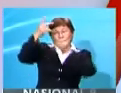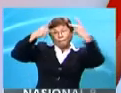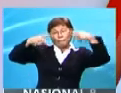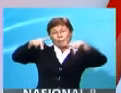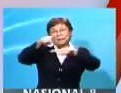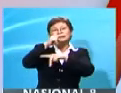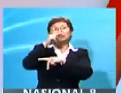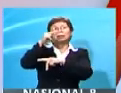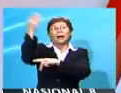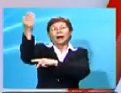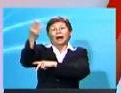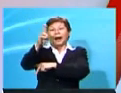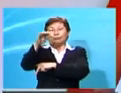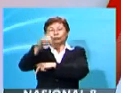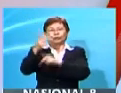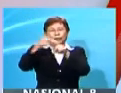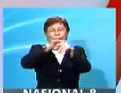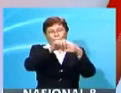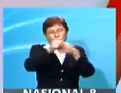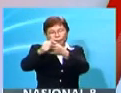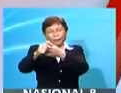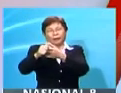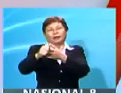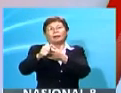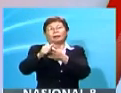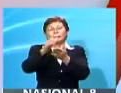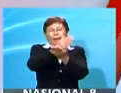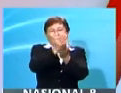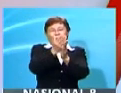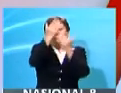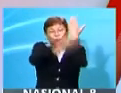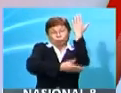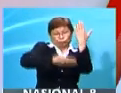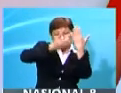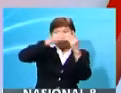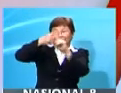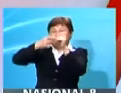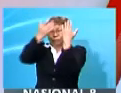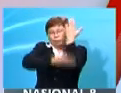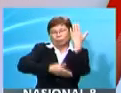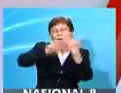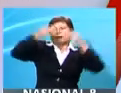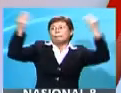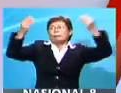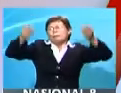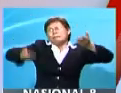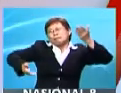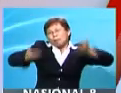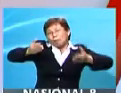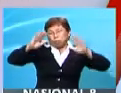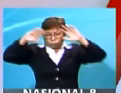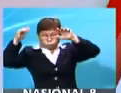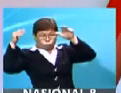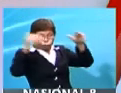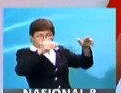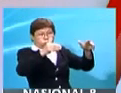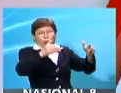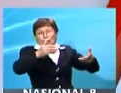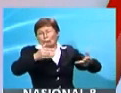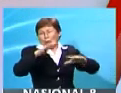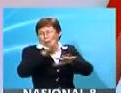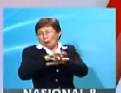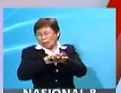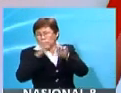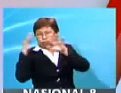umno kepada pimpinan umno bahagian dari seluruh negara itu merupakan Majlis yang dijangka menarik perhatian ramai kerana